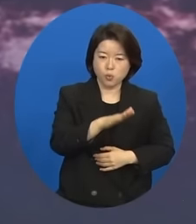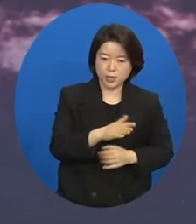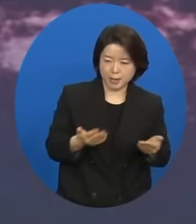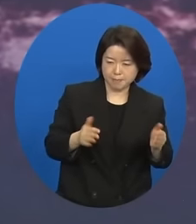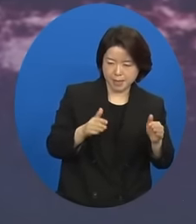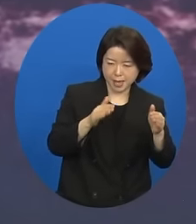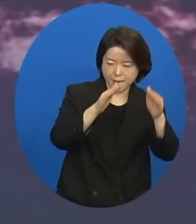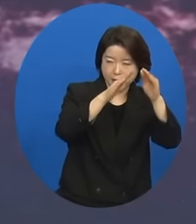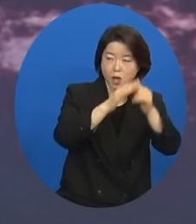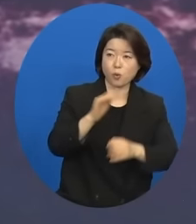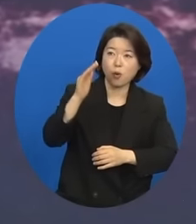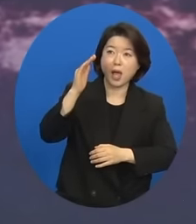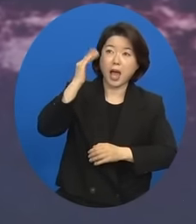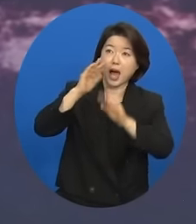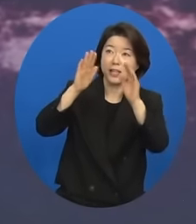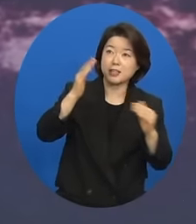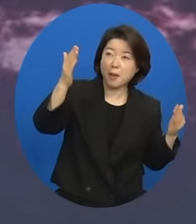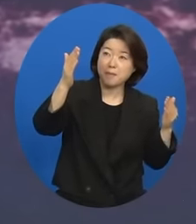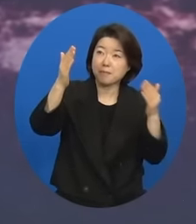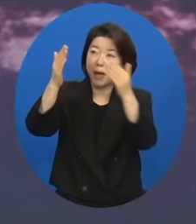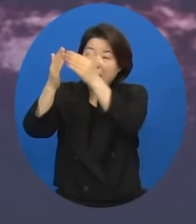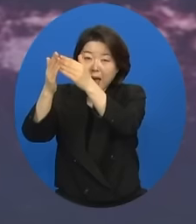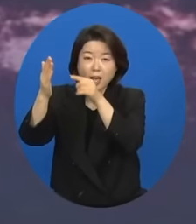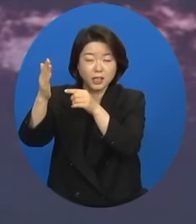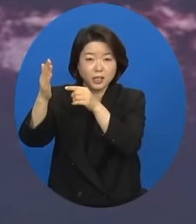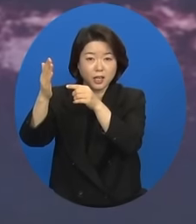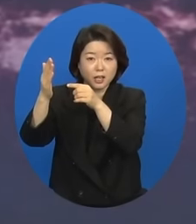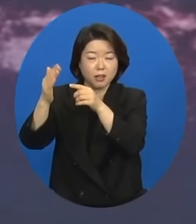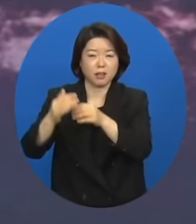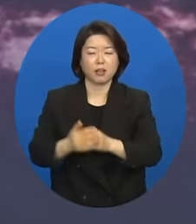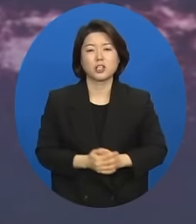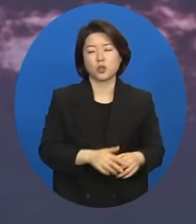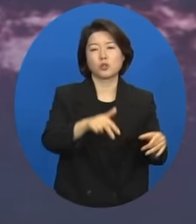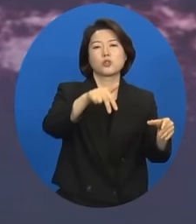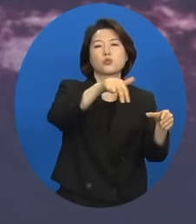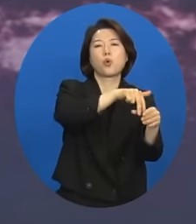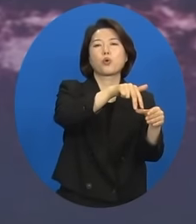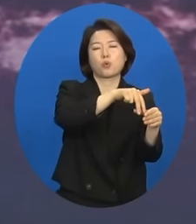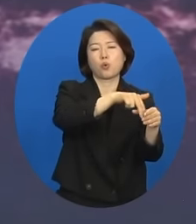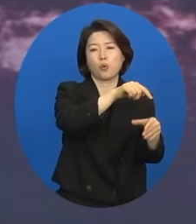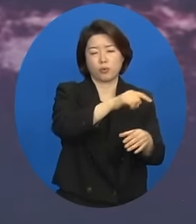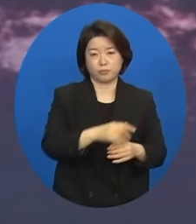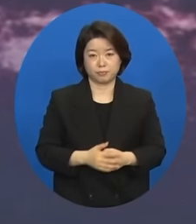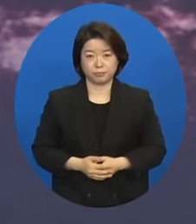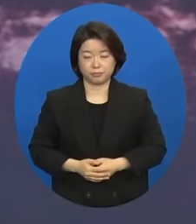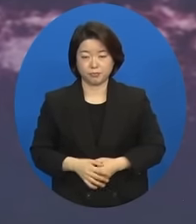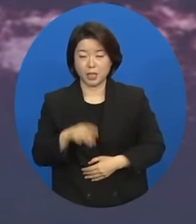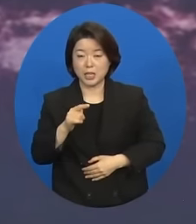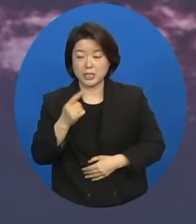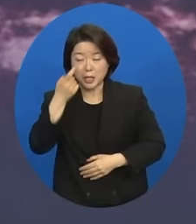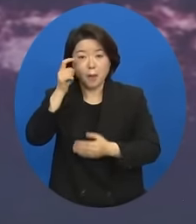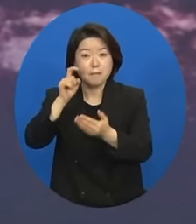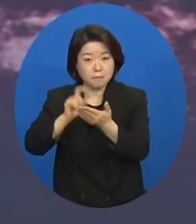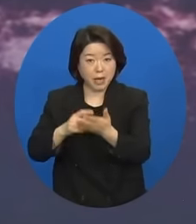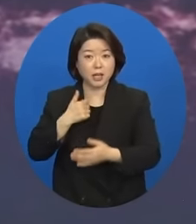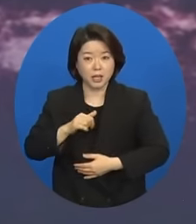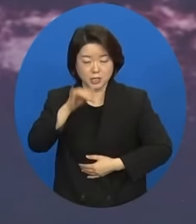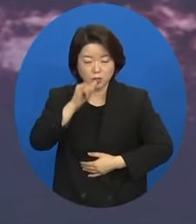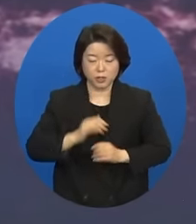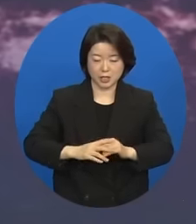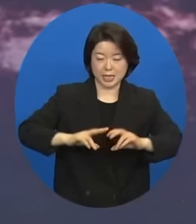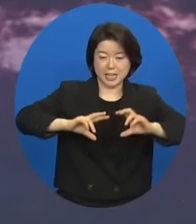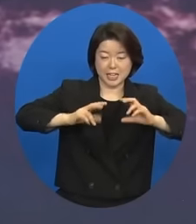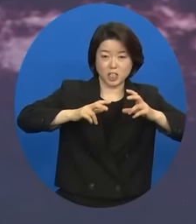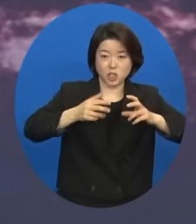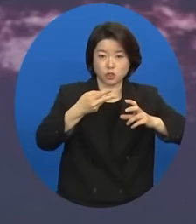이게 종교를 말하는 거죠 근데이 바벨탑이 여러분 고고학적으로 발견된 거 아시죠 지그라 그라고 하는 그래서 그